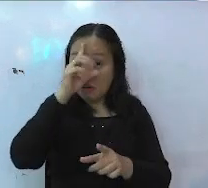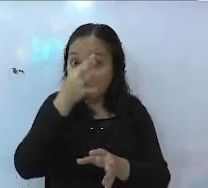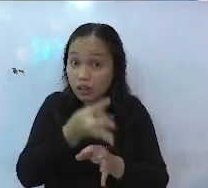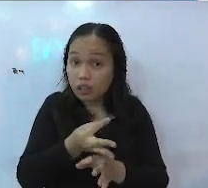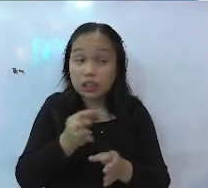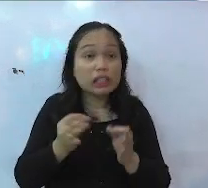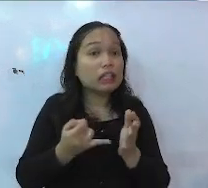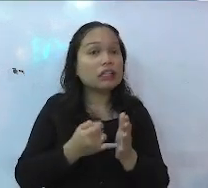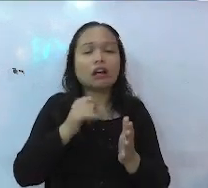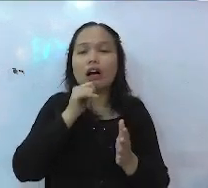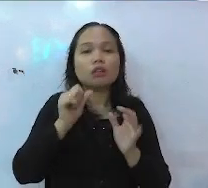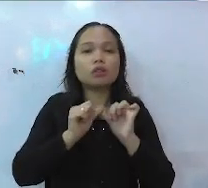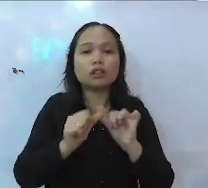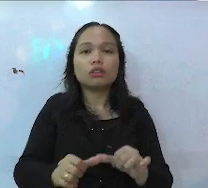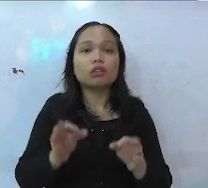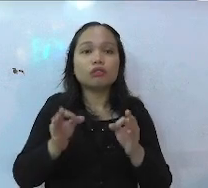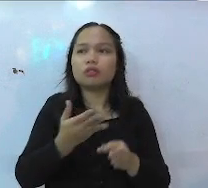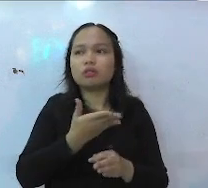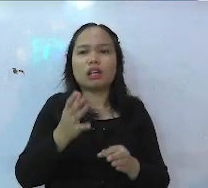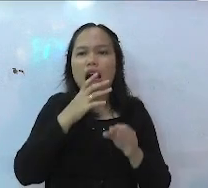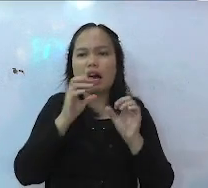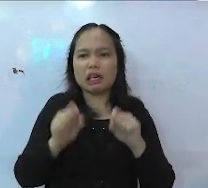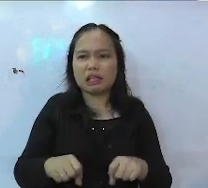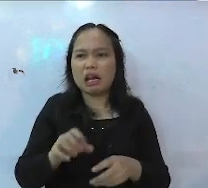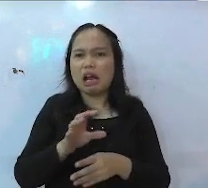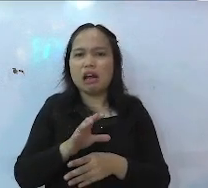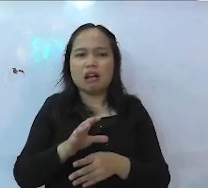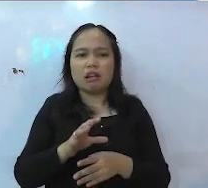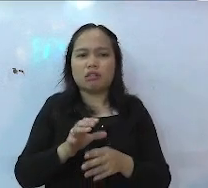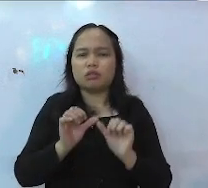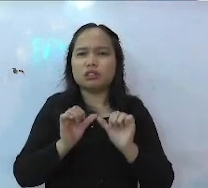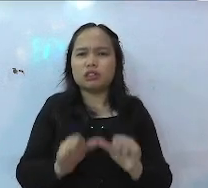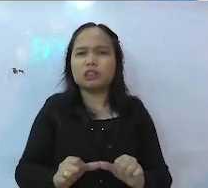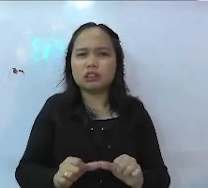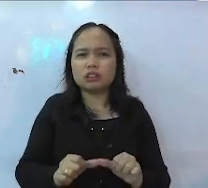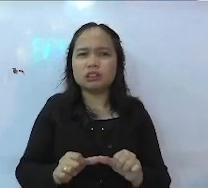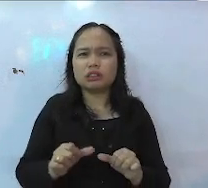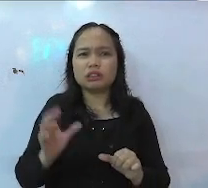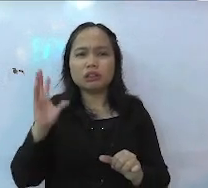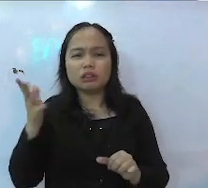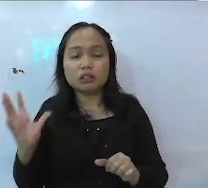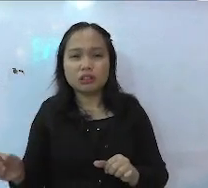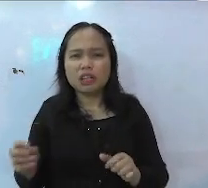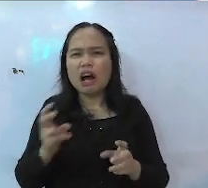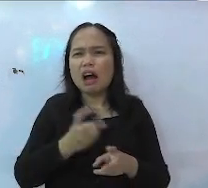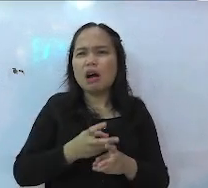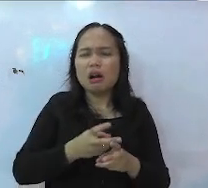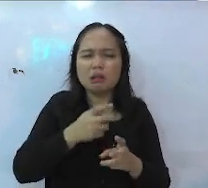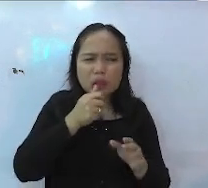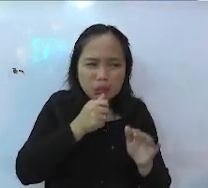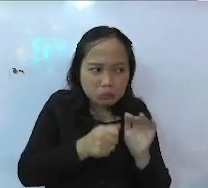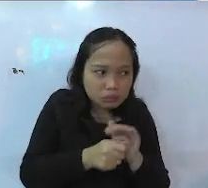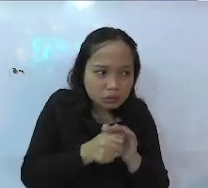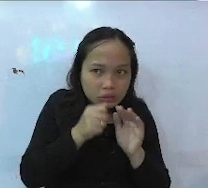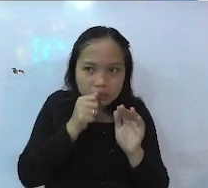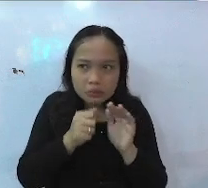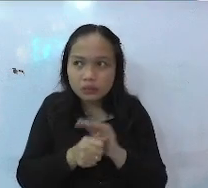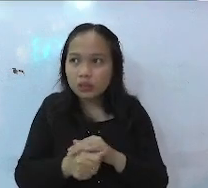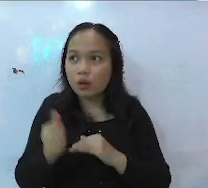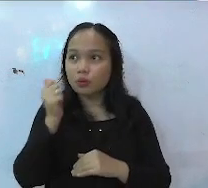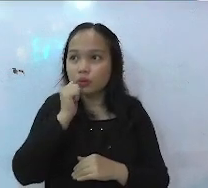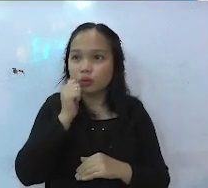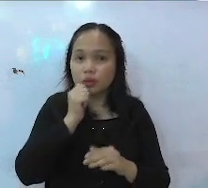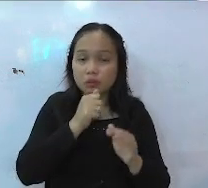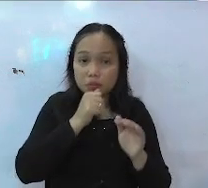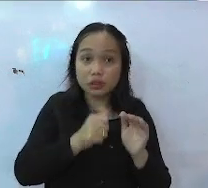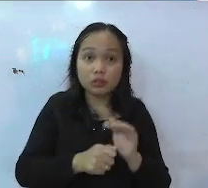hindi mo kayang mag-stand out Amen kasi mahirap mag mahirap magtago ng magtago ng magtago eh lalo na p hindi ag